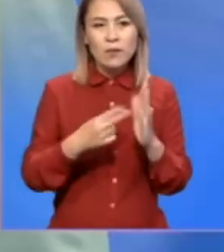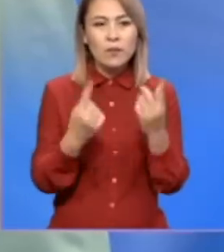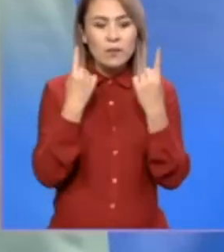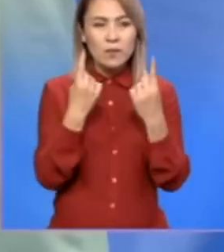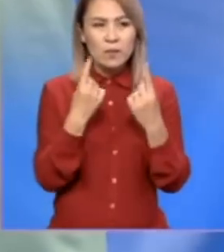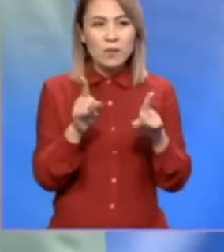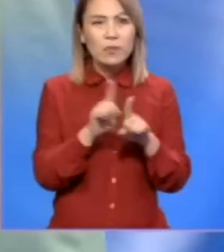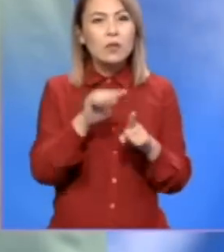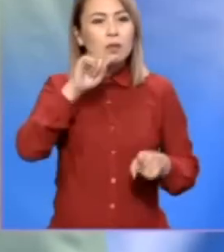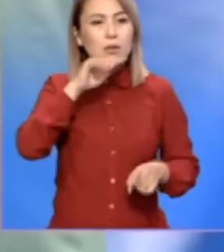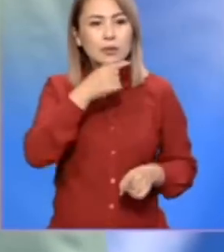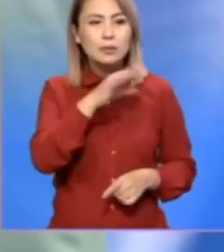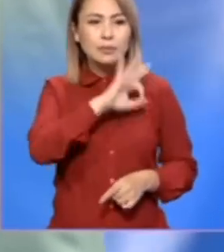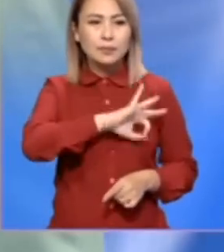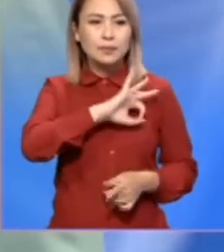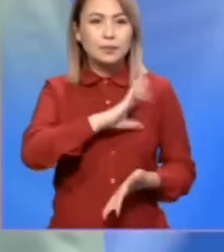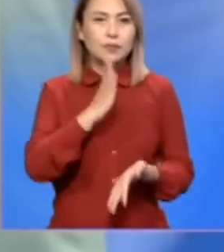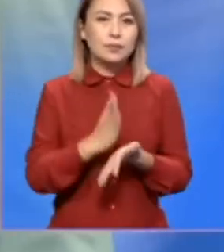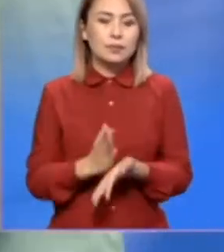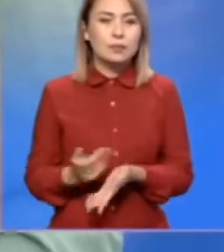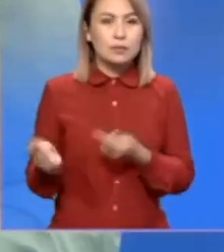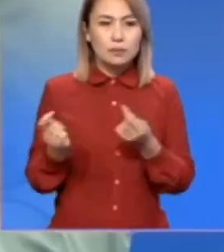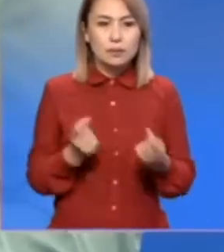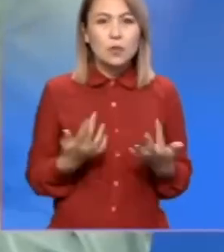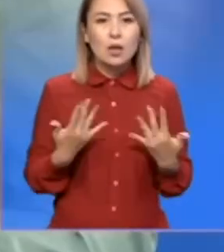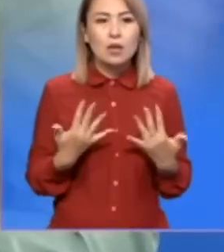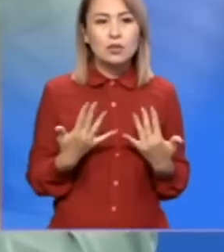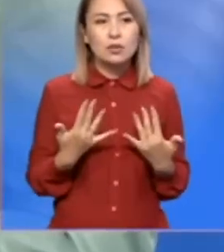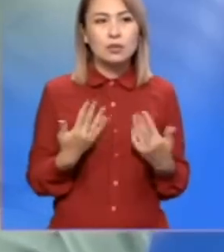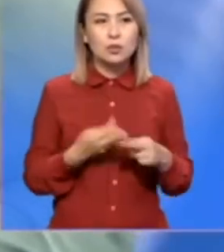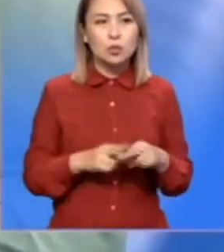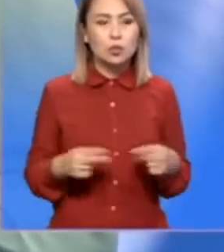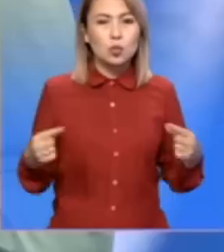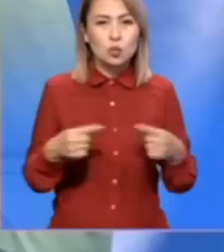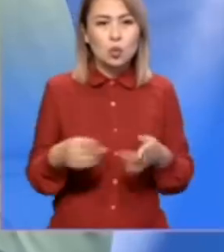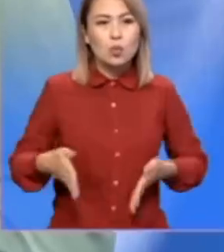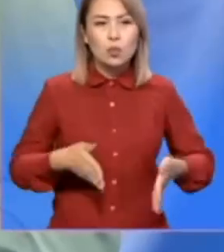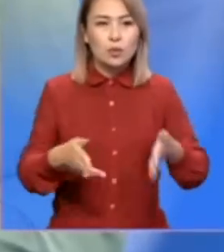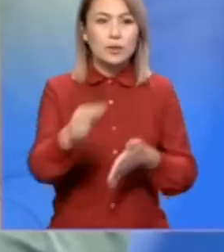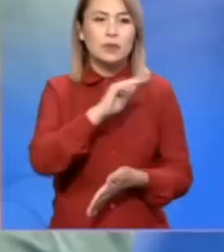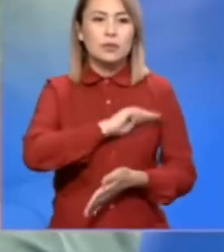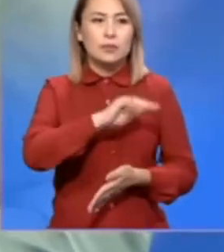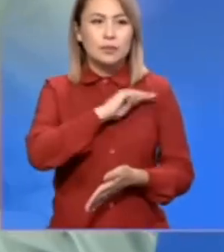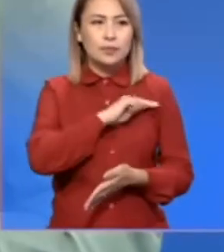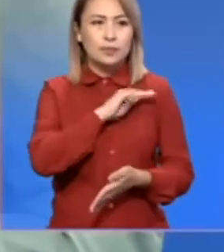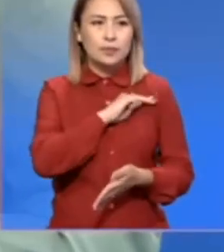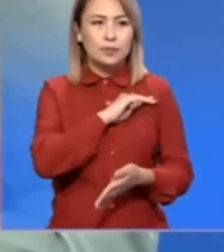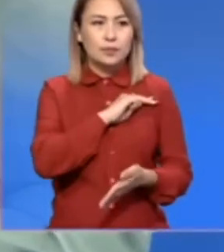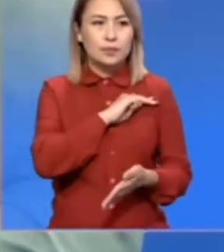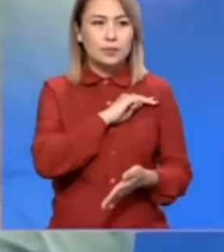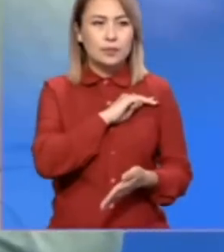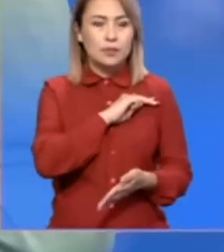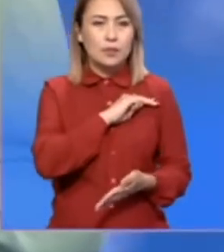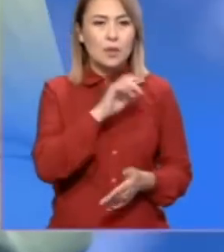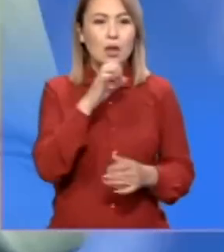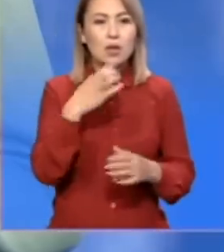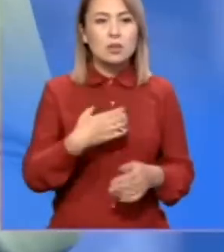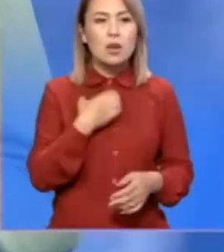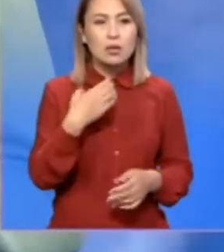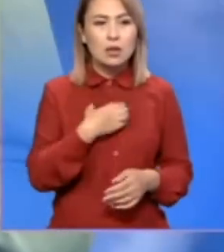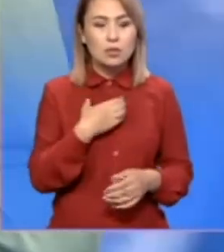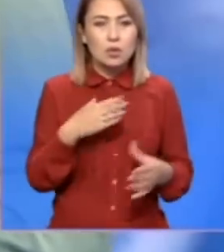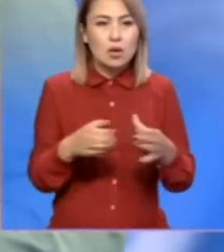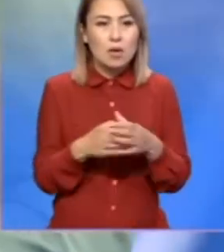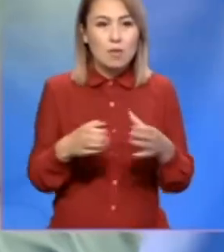өзімізге экономикалық пайда әкелеміз деген мәселе. Қаншалықты біз жол қызметін, қаншалықты біз сақтандыру